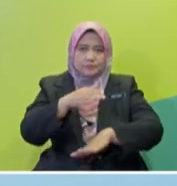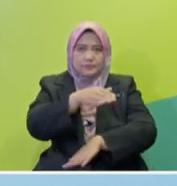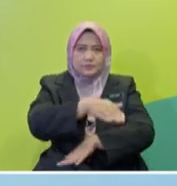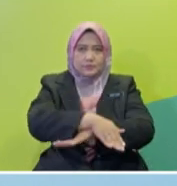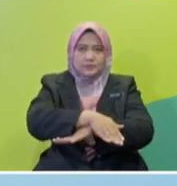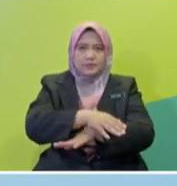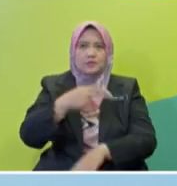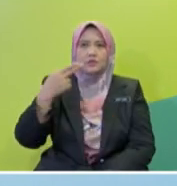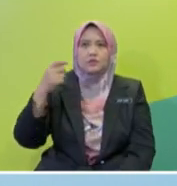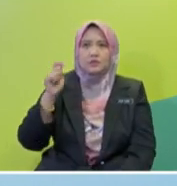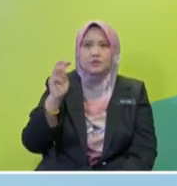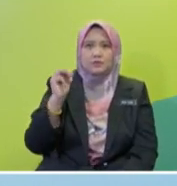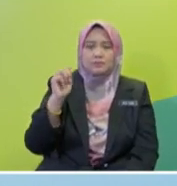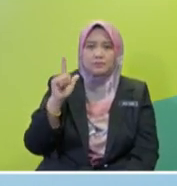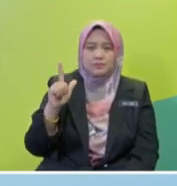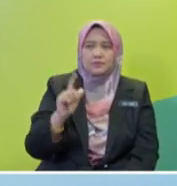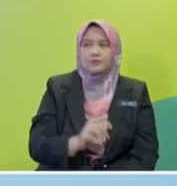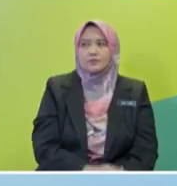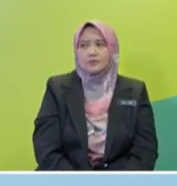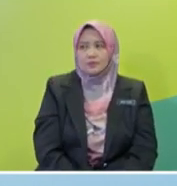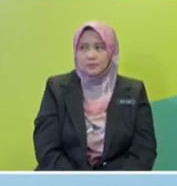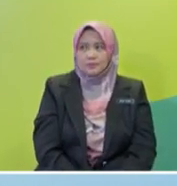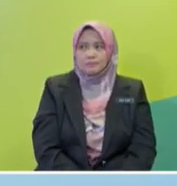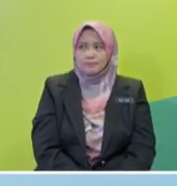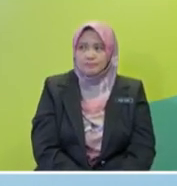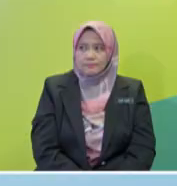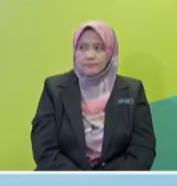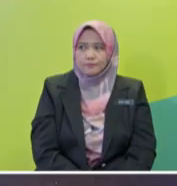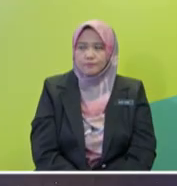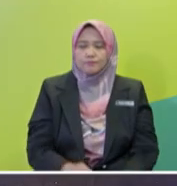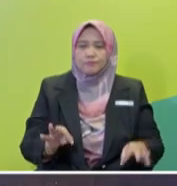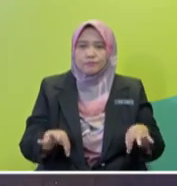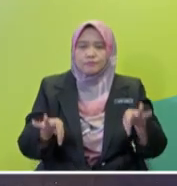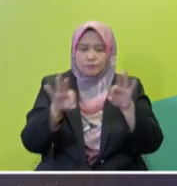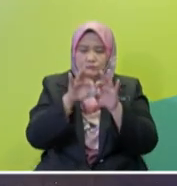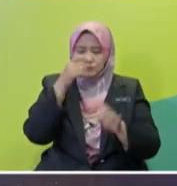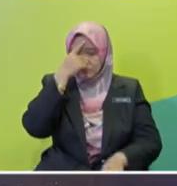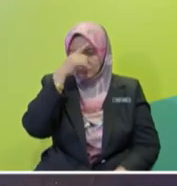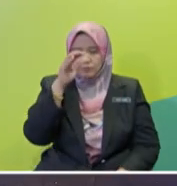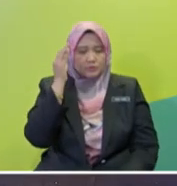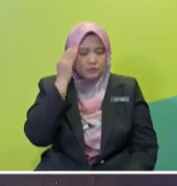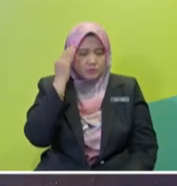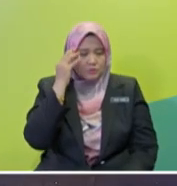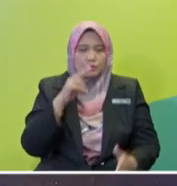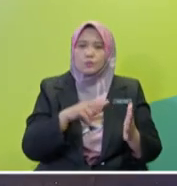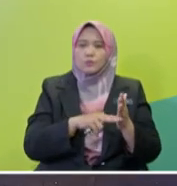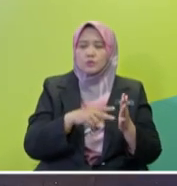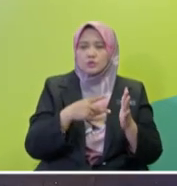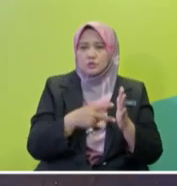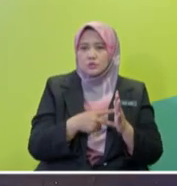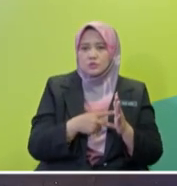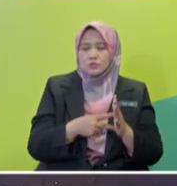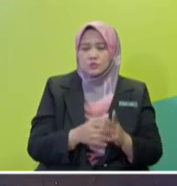good good arahan yang dipanggil tag kita tahu maksud supaya kita paham apa yang kita